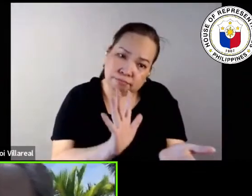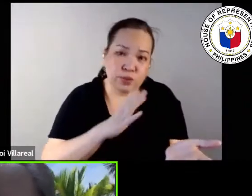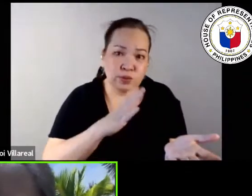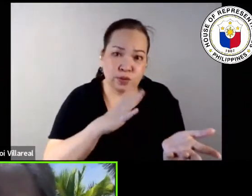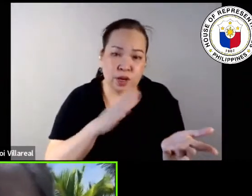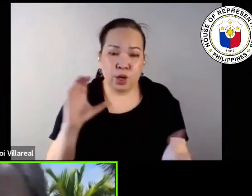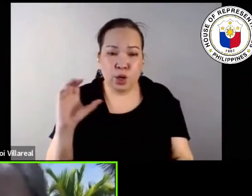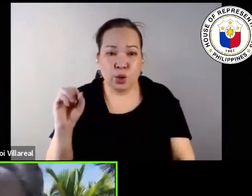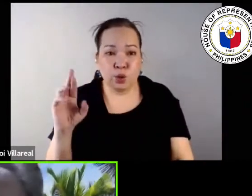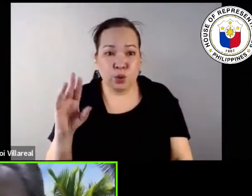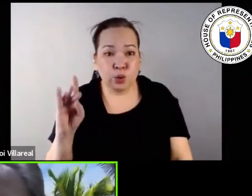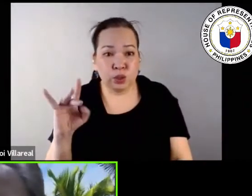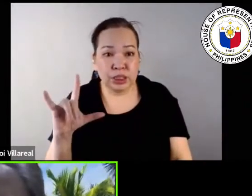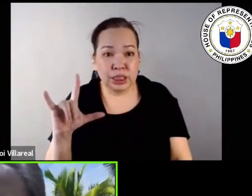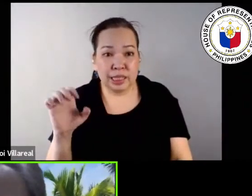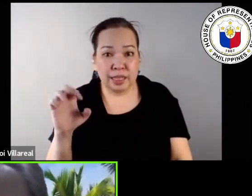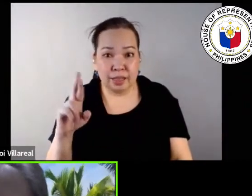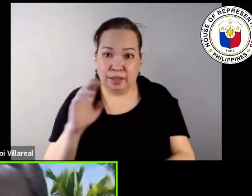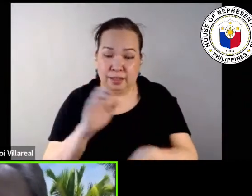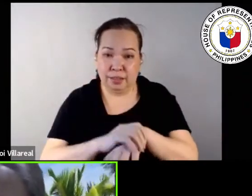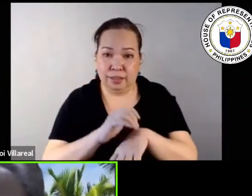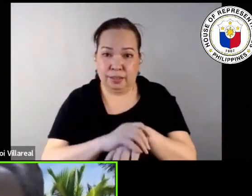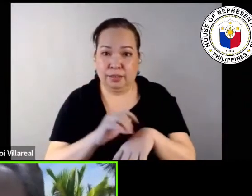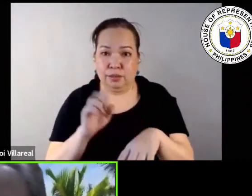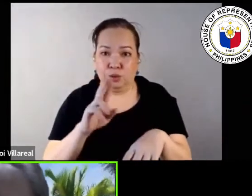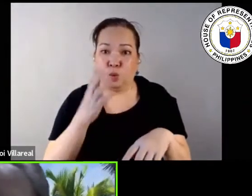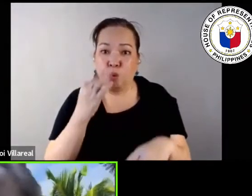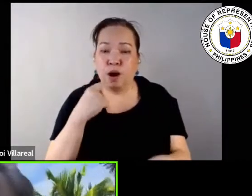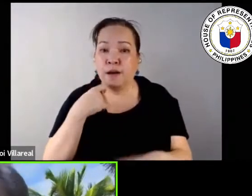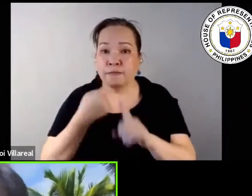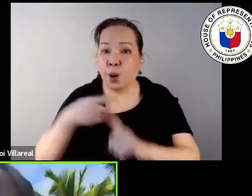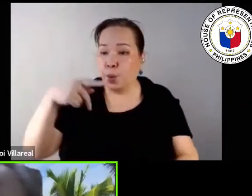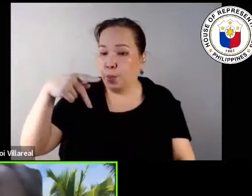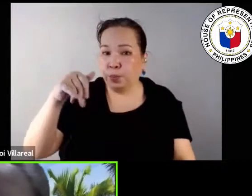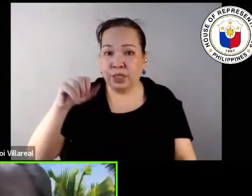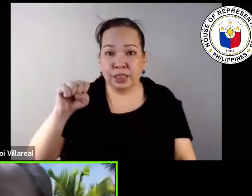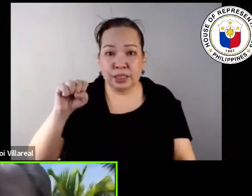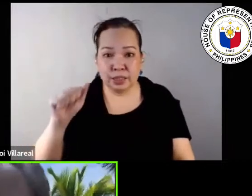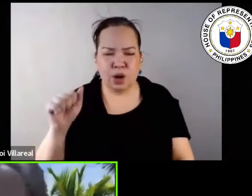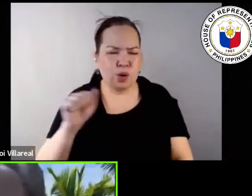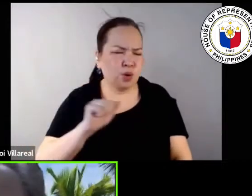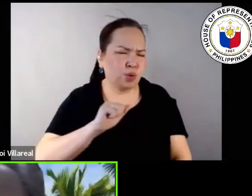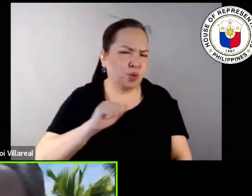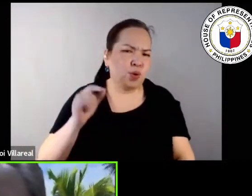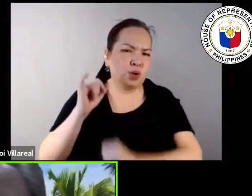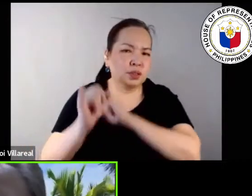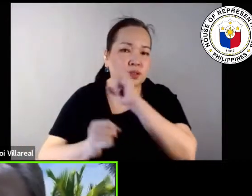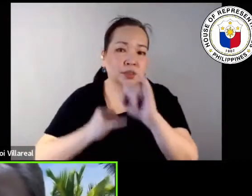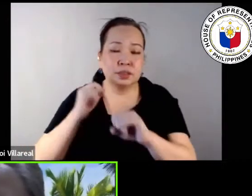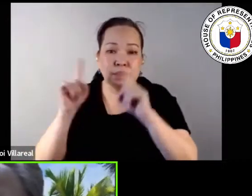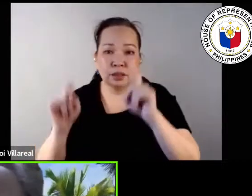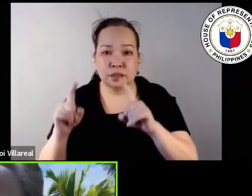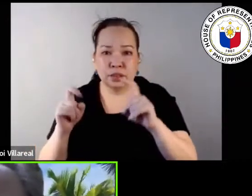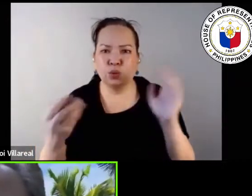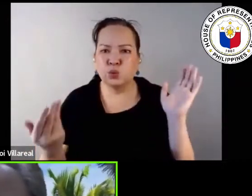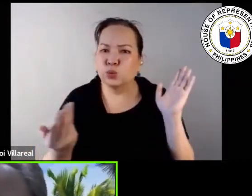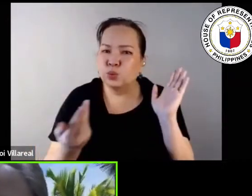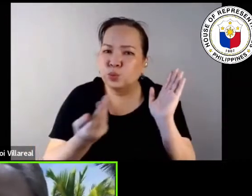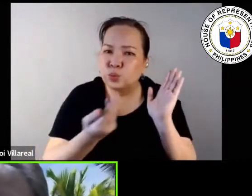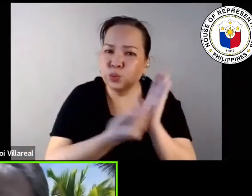bakit ko nababanggit ito? Ayon po sa PISA, lahat ng mga international test, ipinapakita